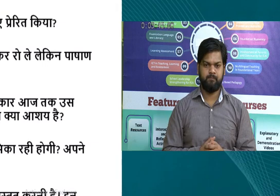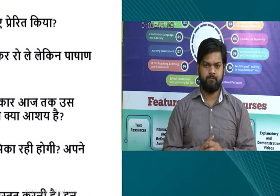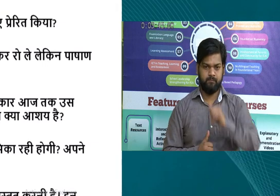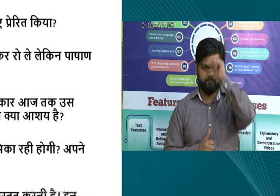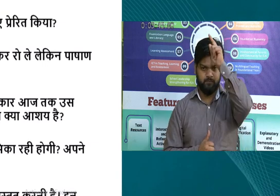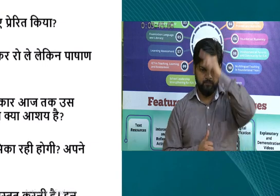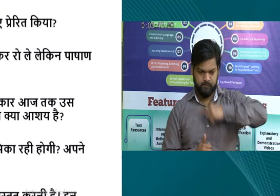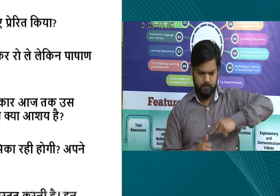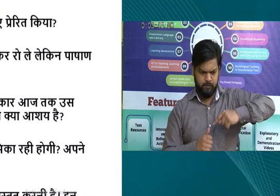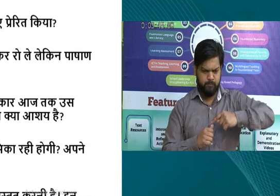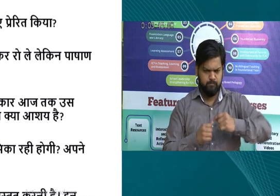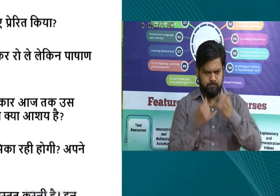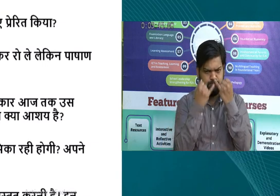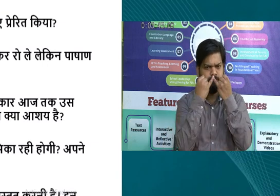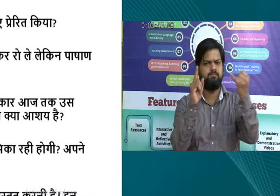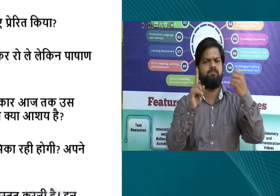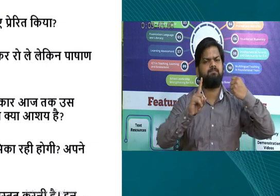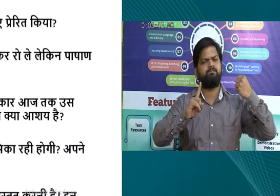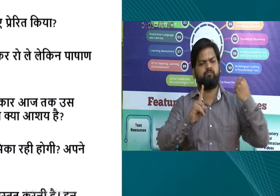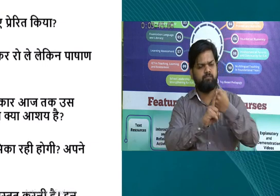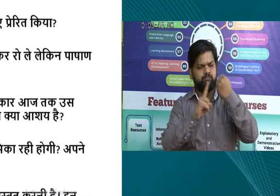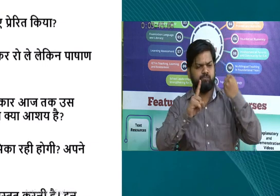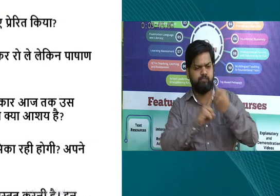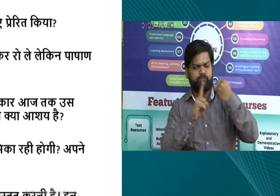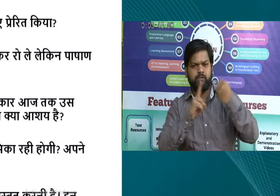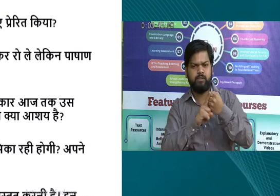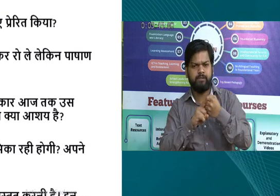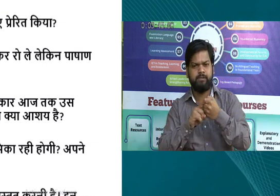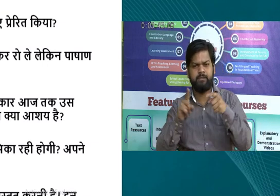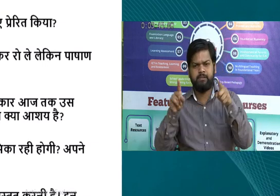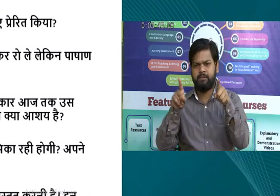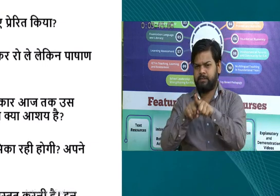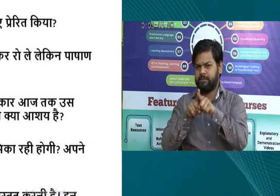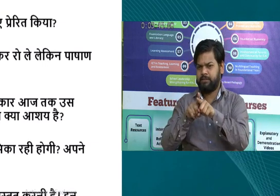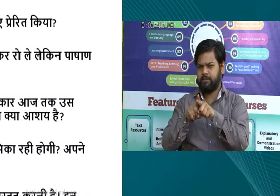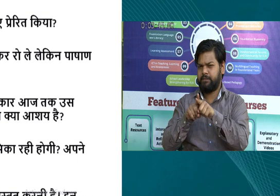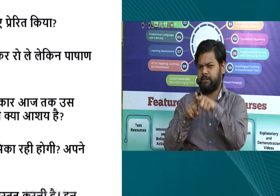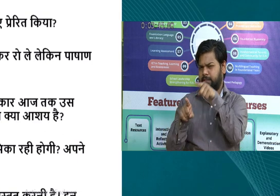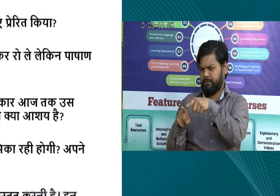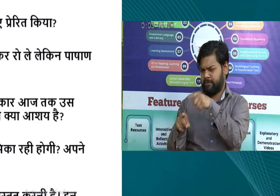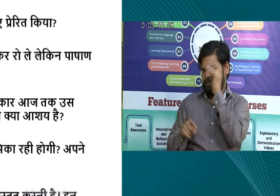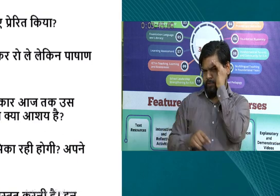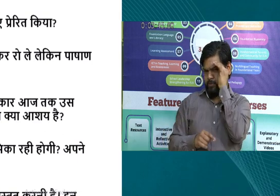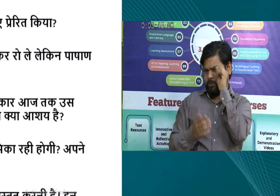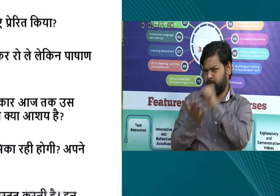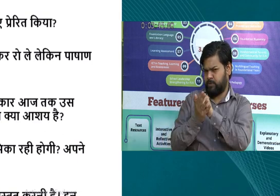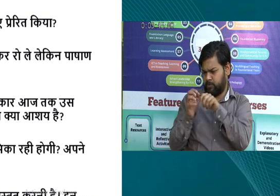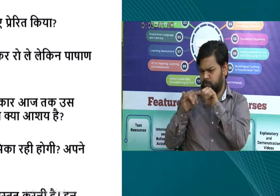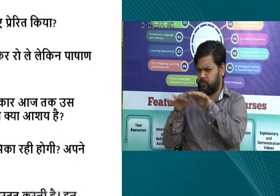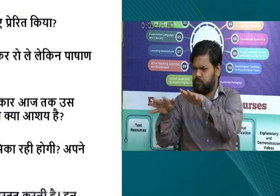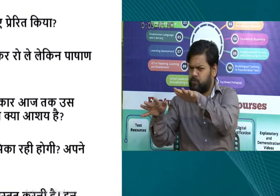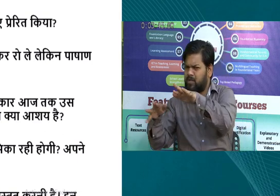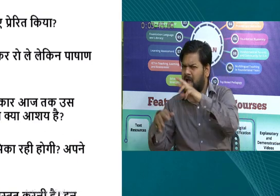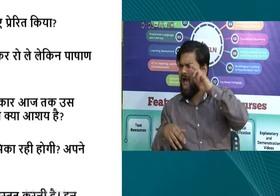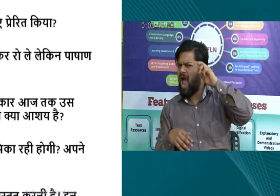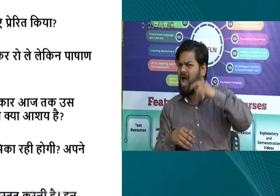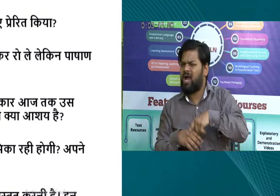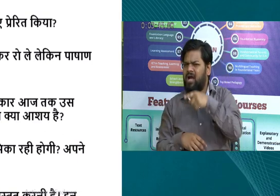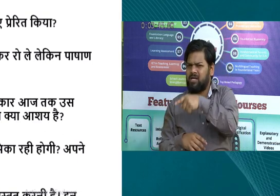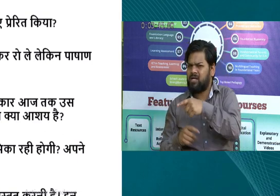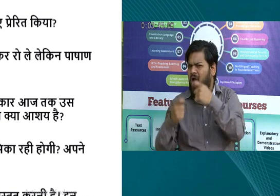की क्या भूमिका रही होगी अपने विचार लिखे तो निश्चित रूप से जब आजादी का आंदोलन